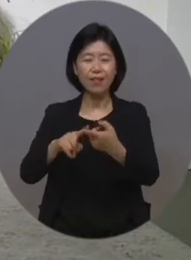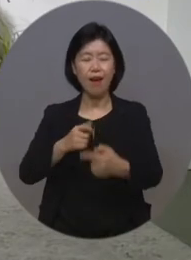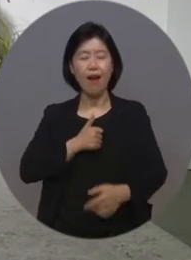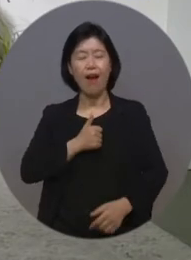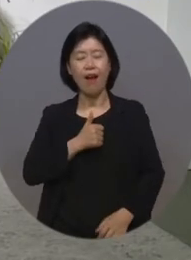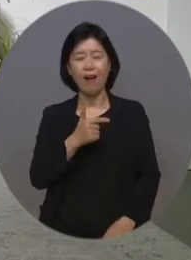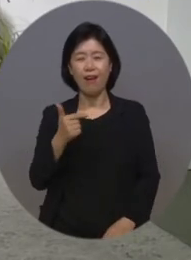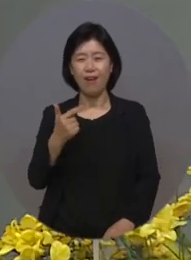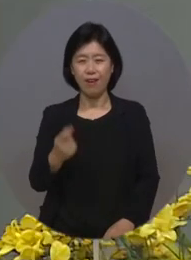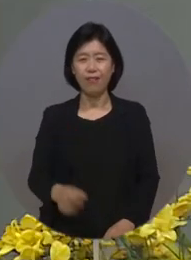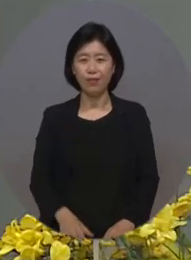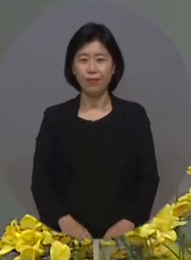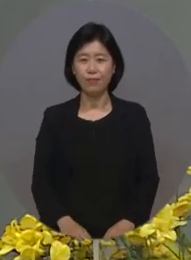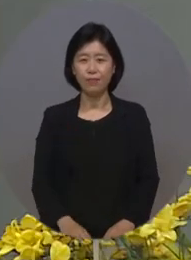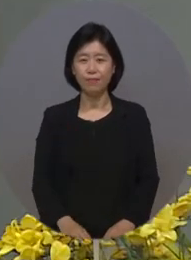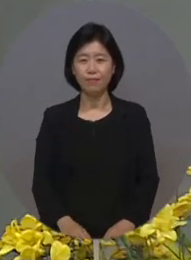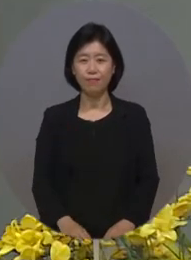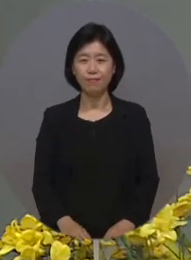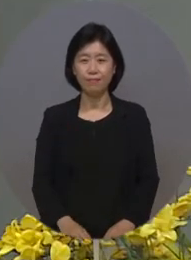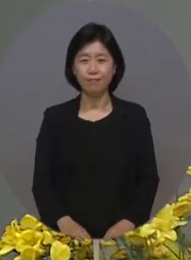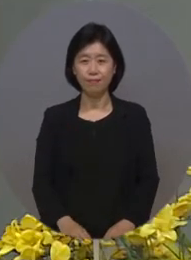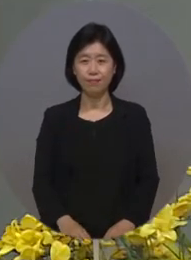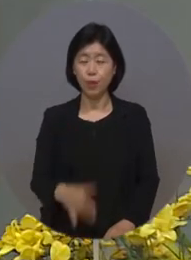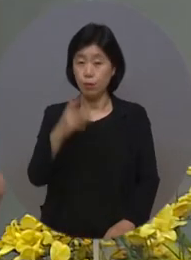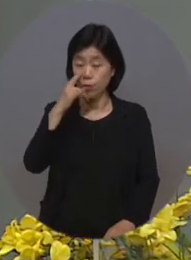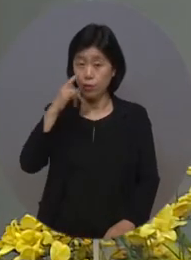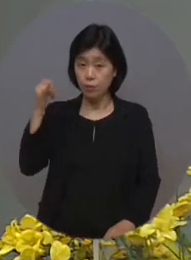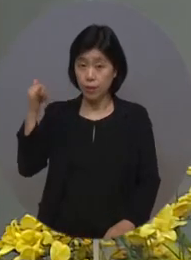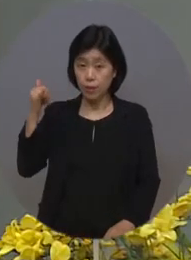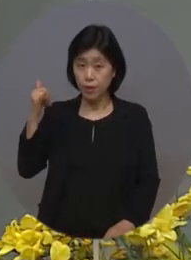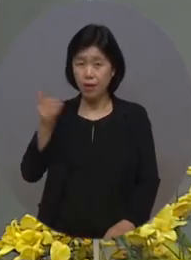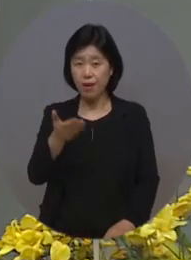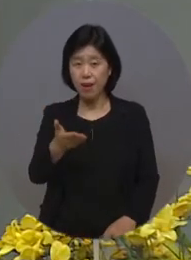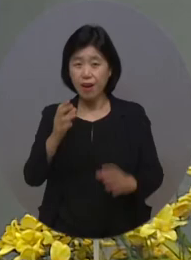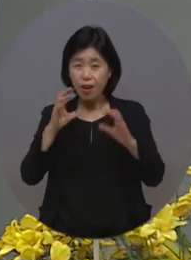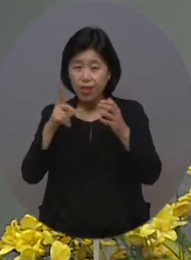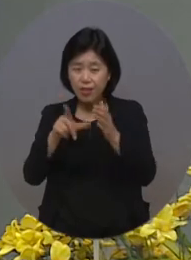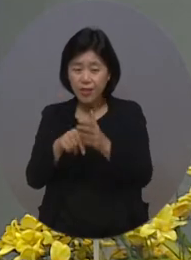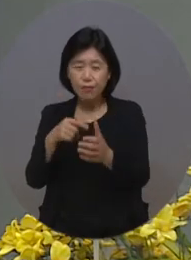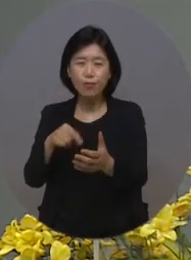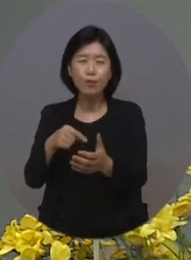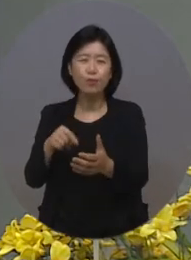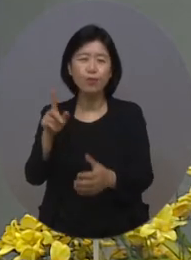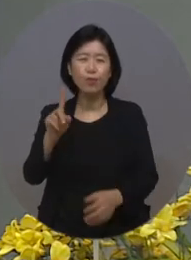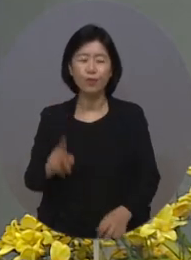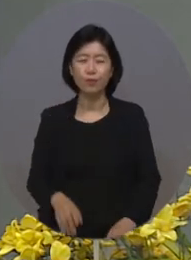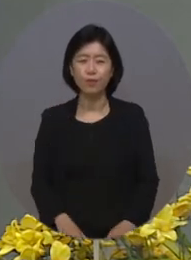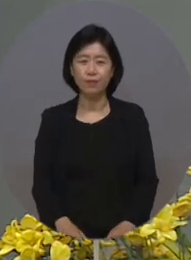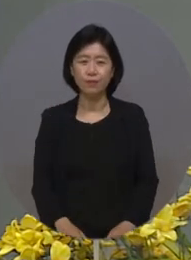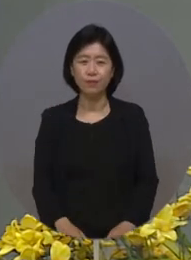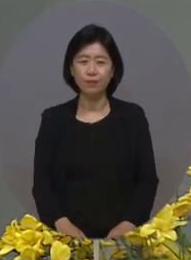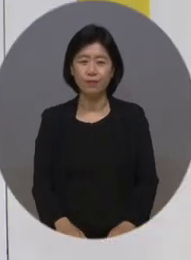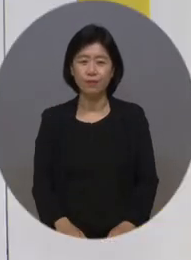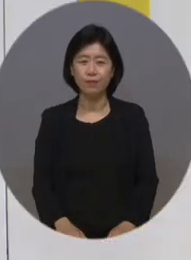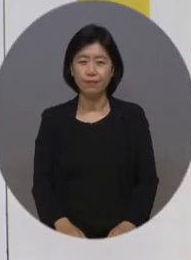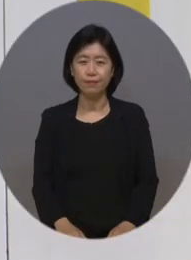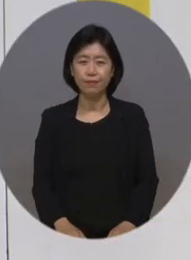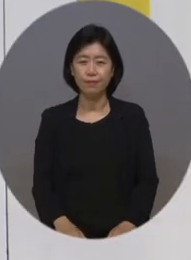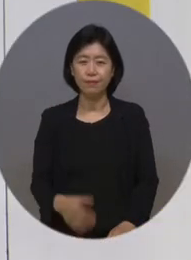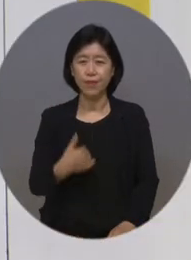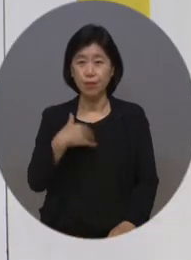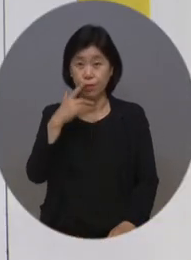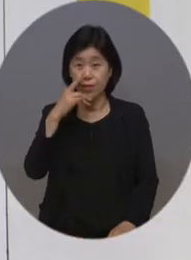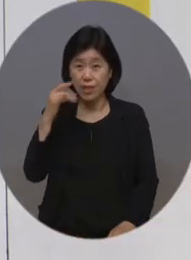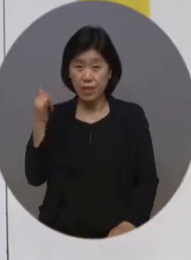원 이사님 한테 어떤 그 가정교육을 어떻게 시켰어요 저희 부모님은 워낙